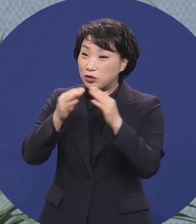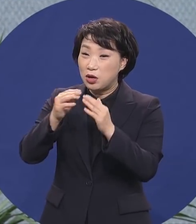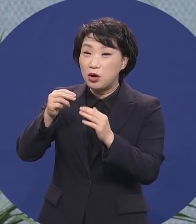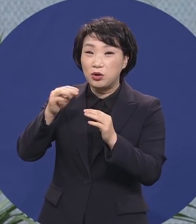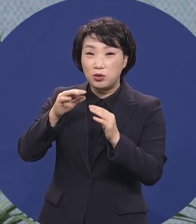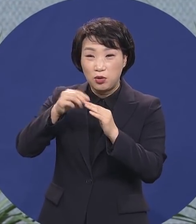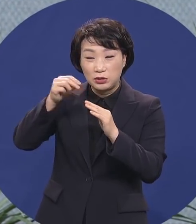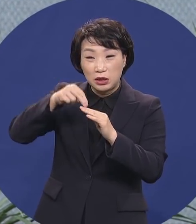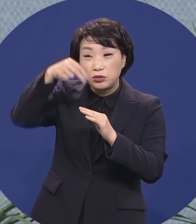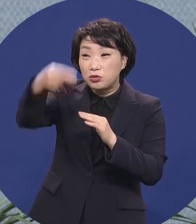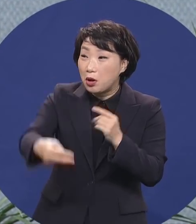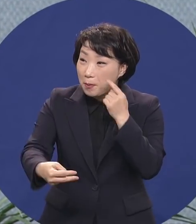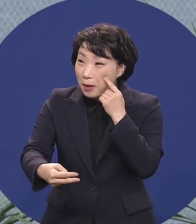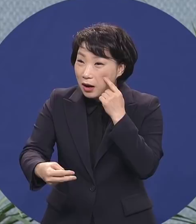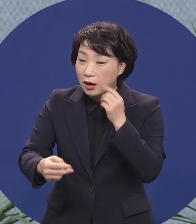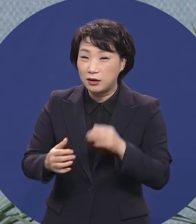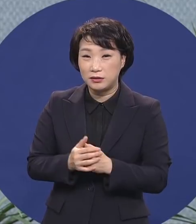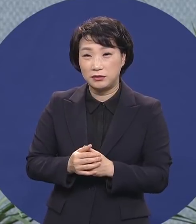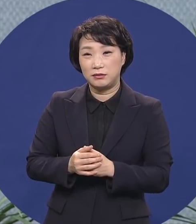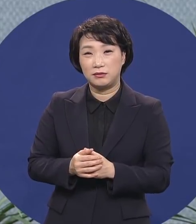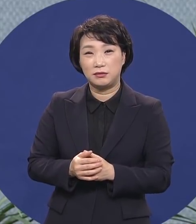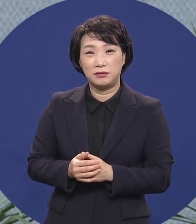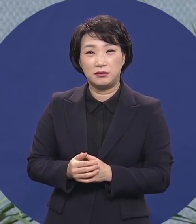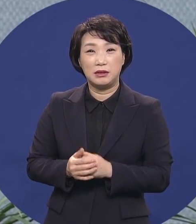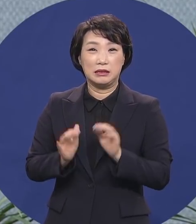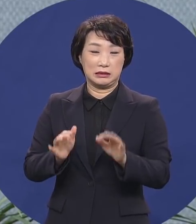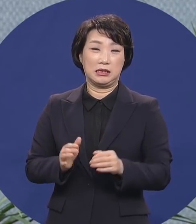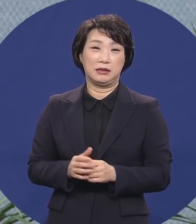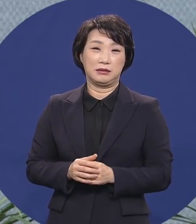꼭대기에서 뛰어내려. 여러분,